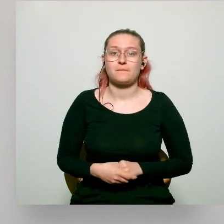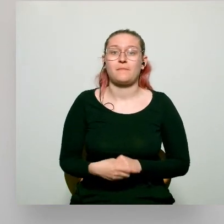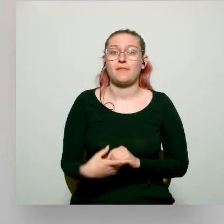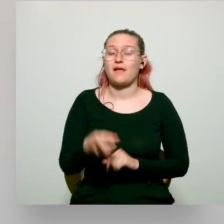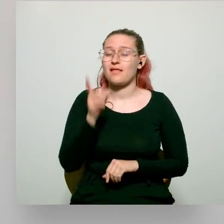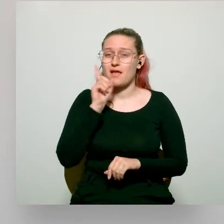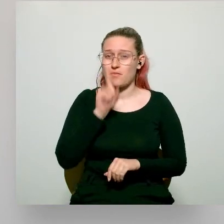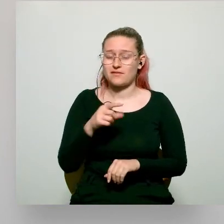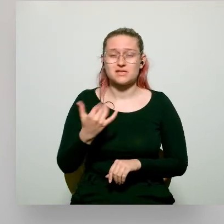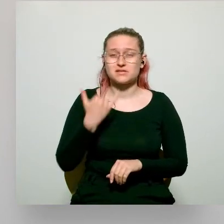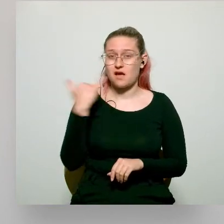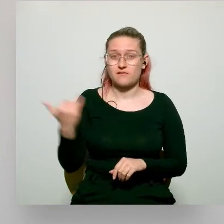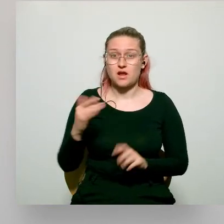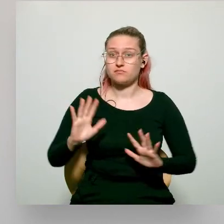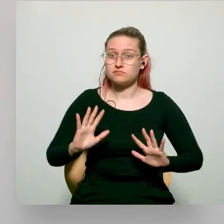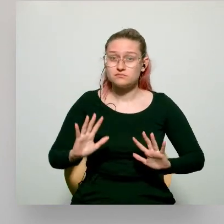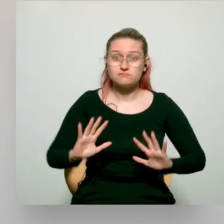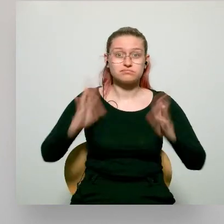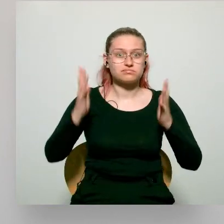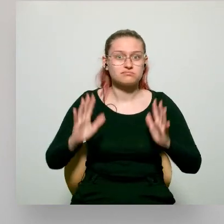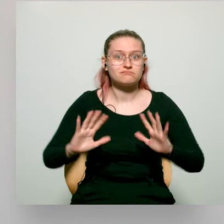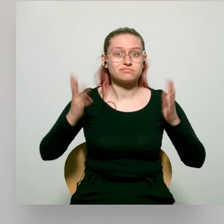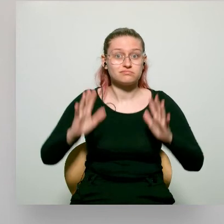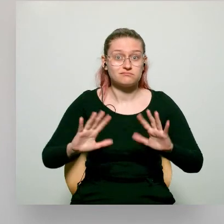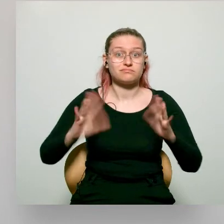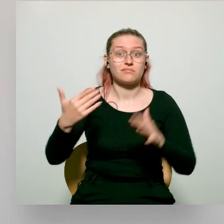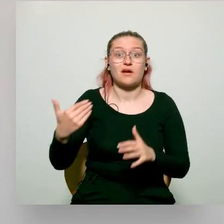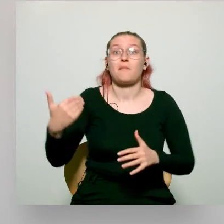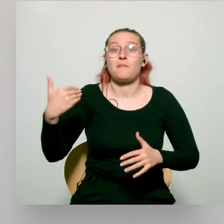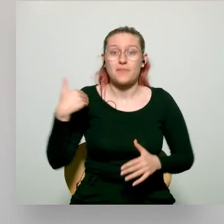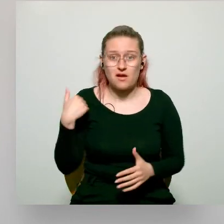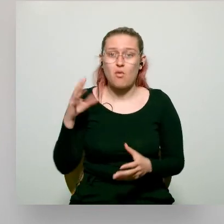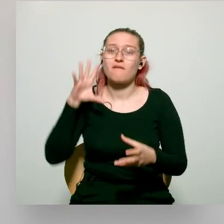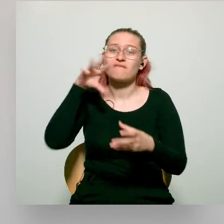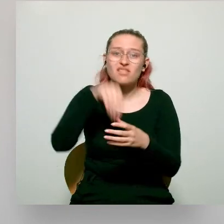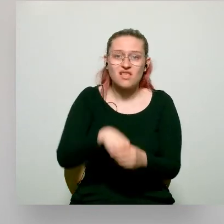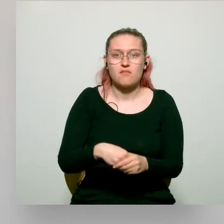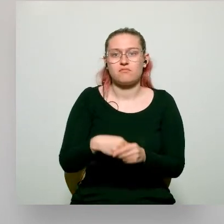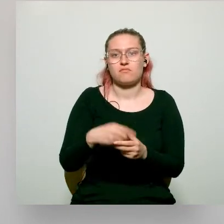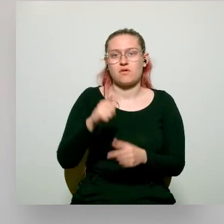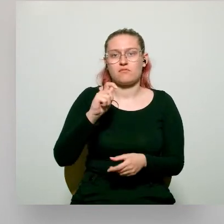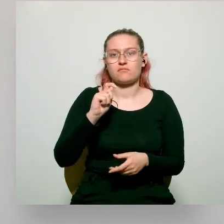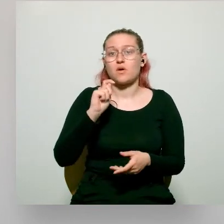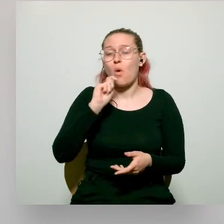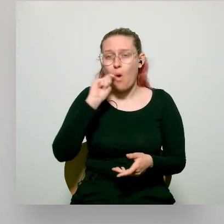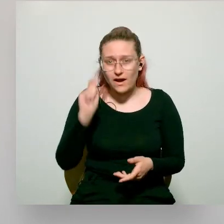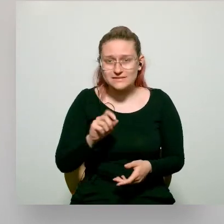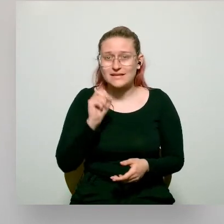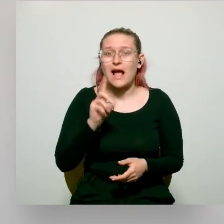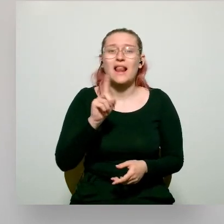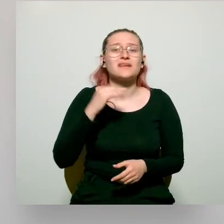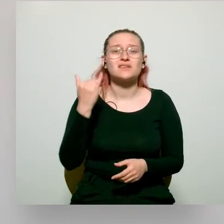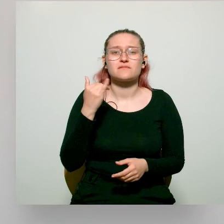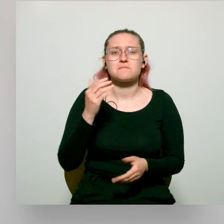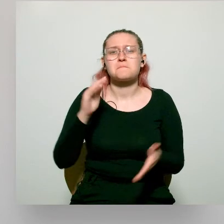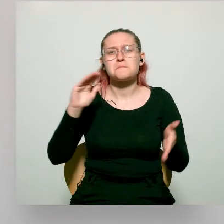mniejszości. Nieduży procent Ukraińców uczestniczył w tych wydarzeniach. i nawet nie było przeważając większości,